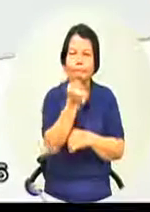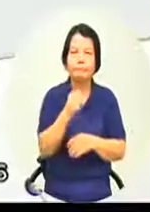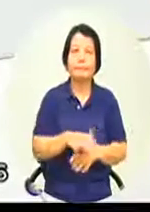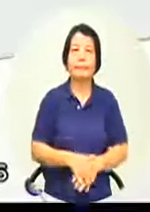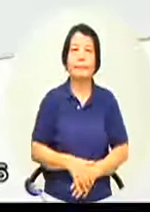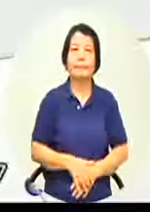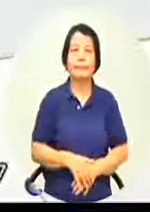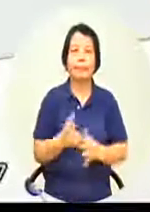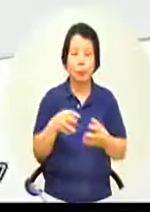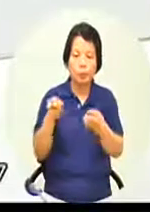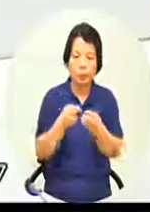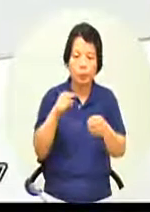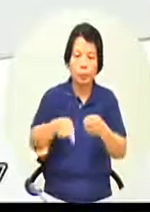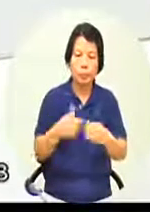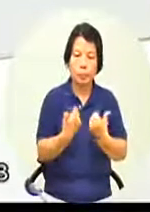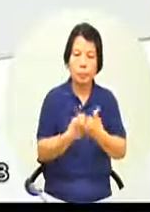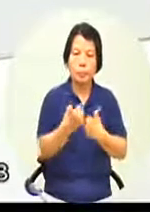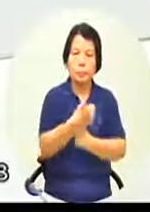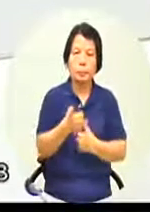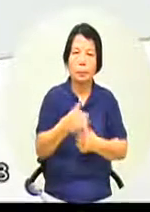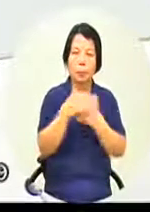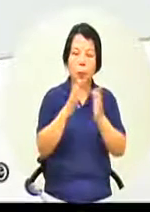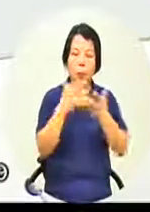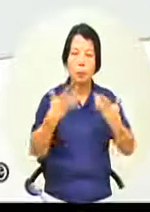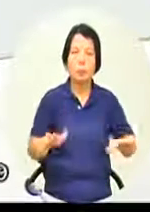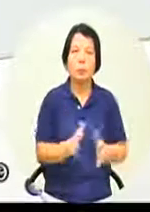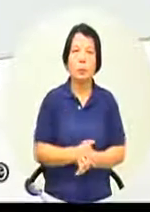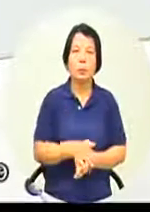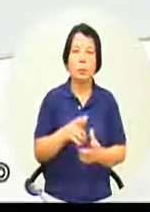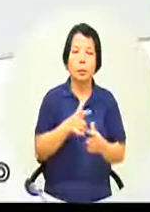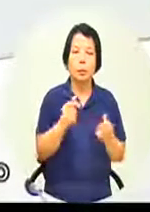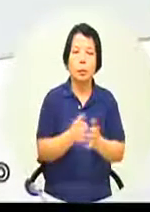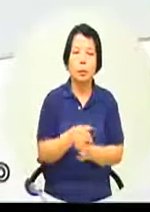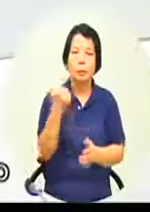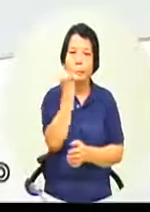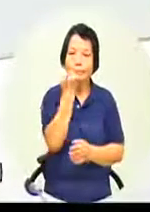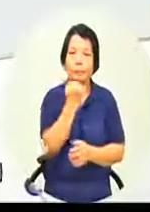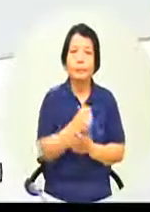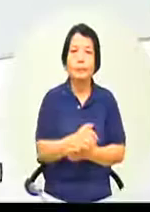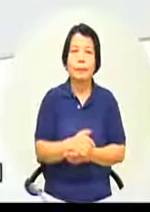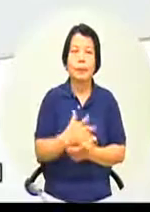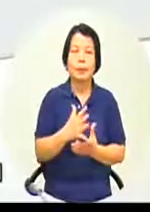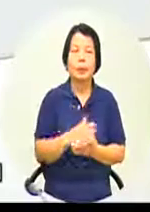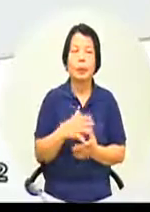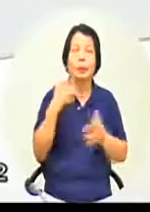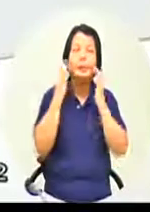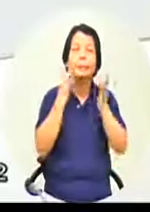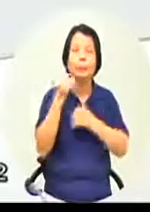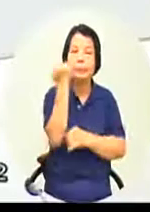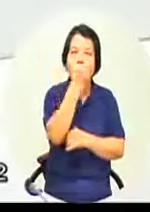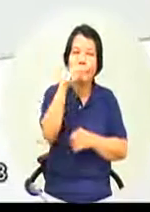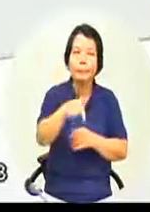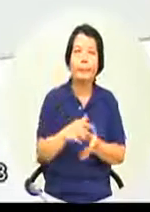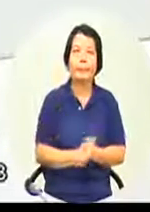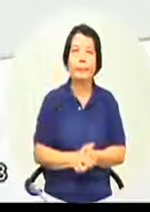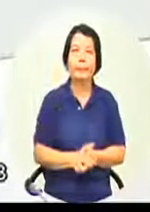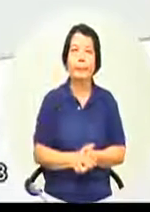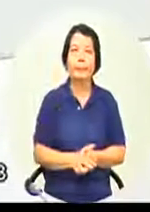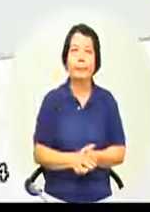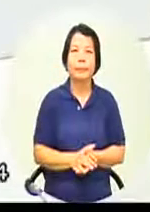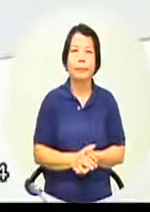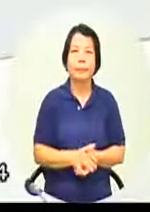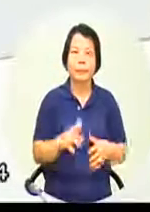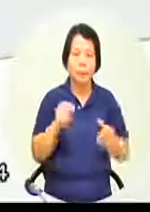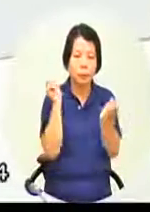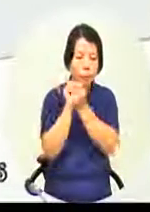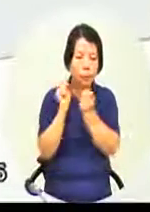我想很多议员同仁可能都有讲到所谓的菜虫的问题，我今天想要跟局长讨论的就是说，